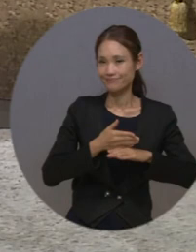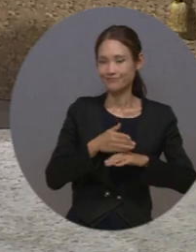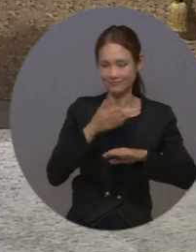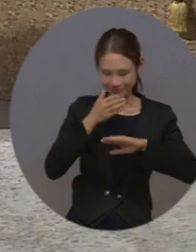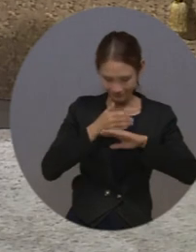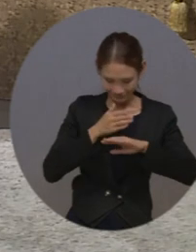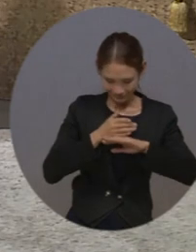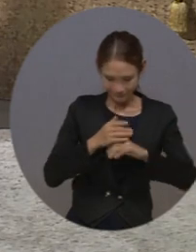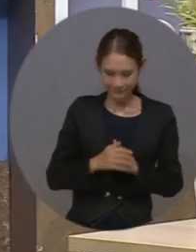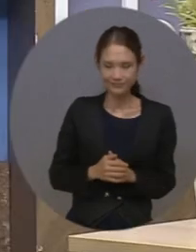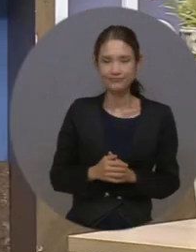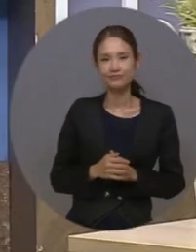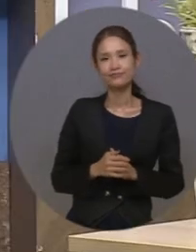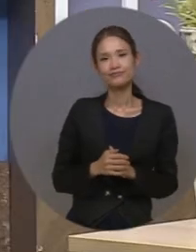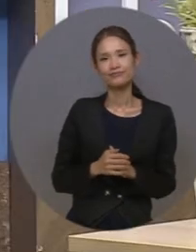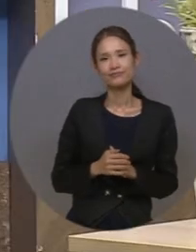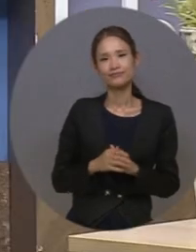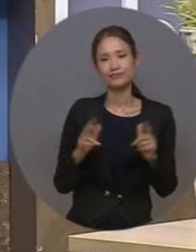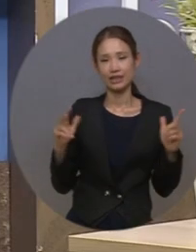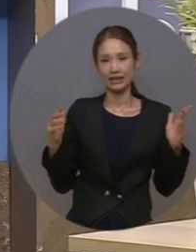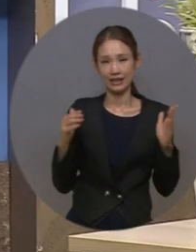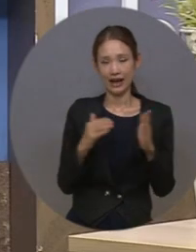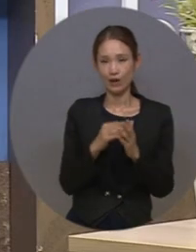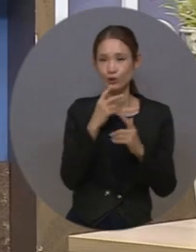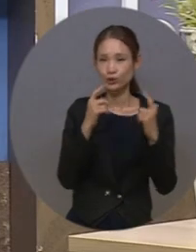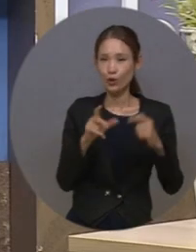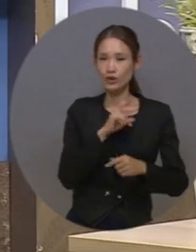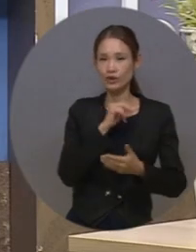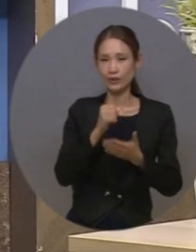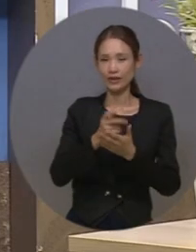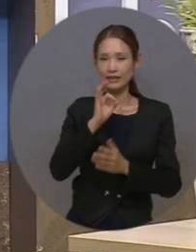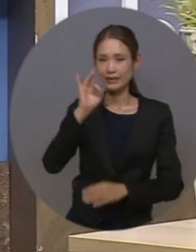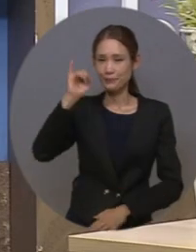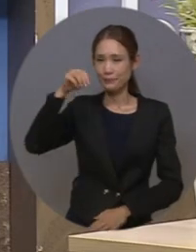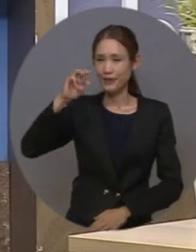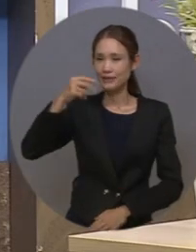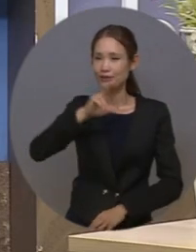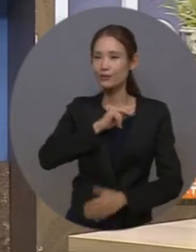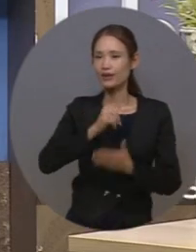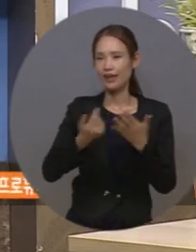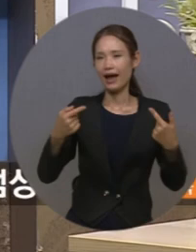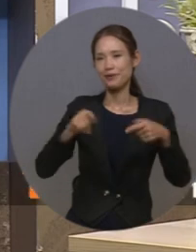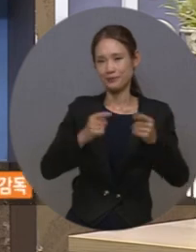감사합니다. 네, 지금까지 경기도의회 이필근 의원님과